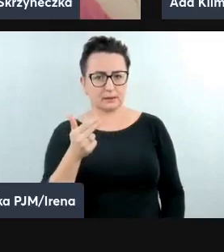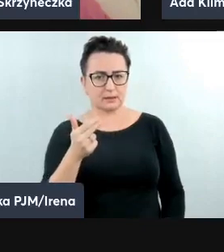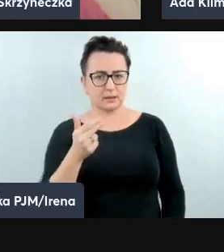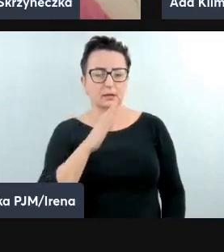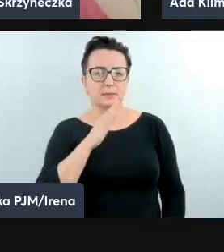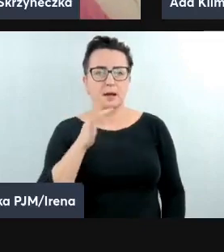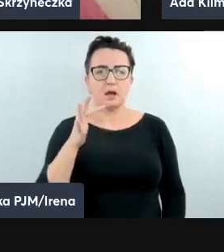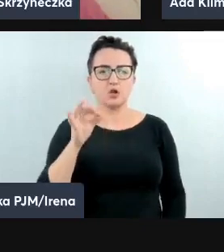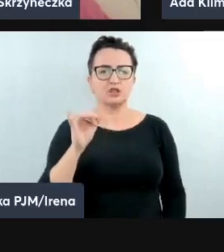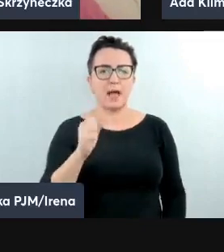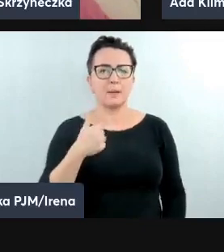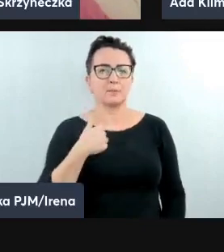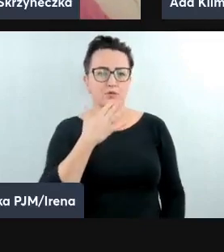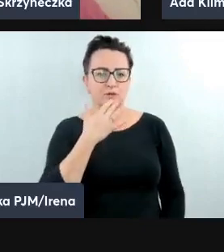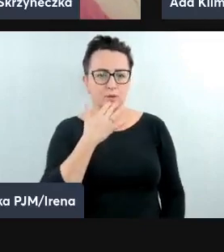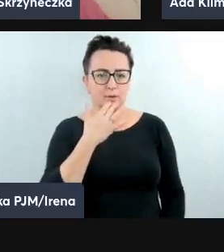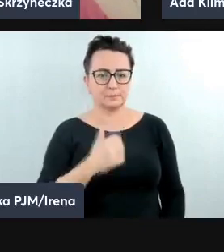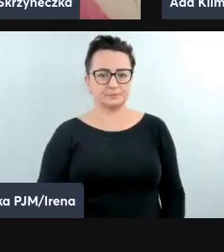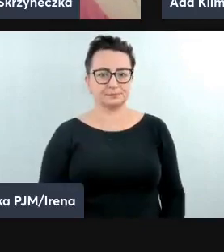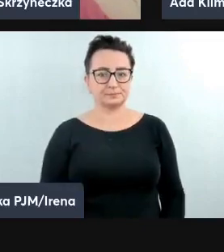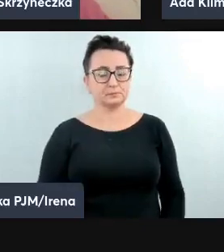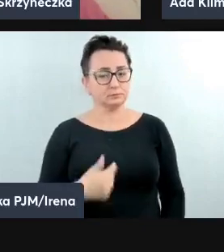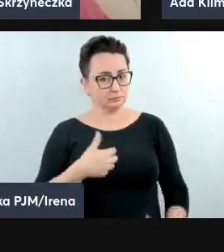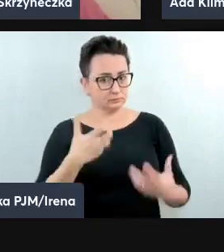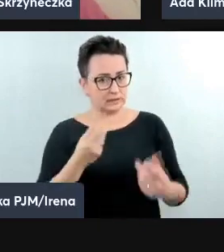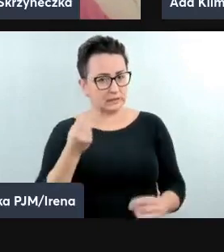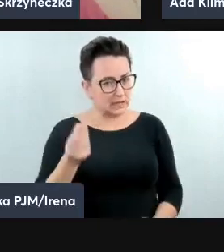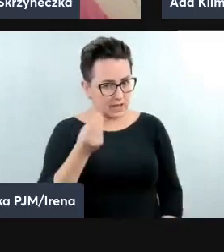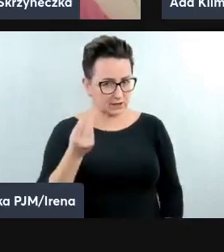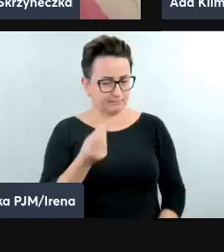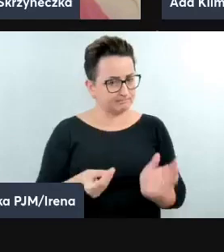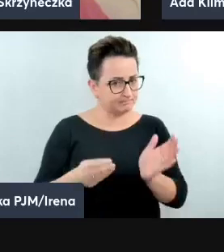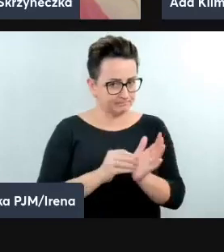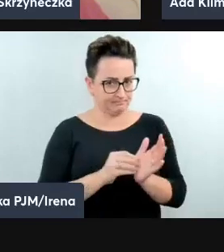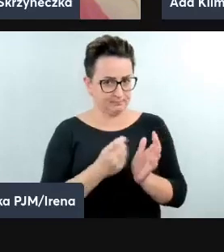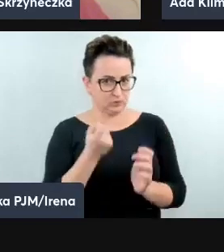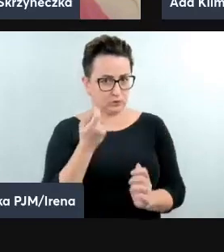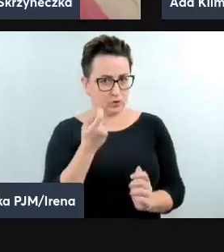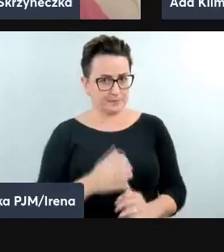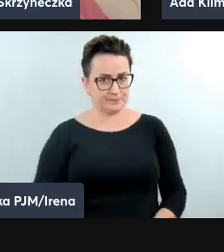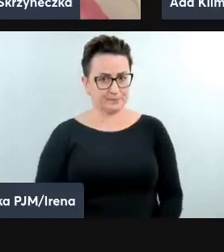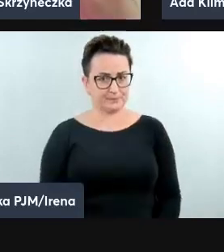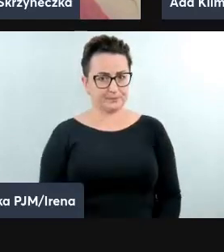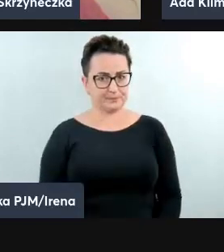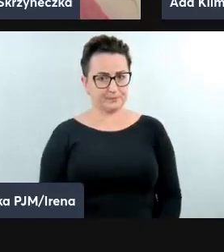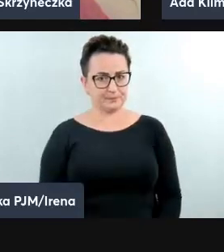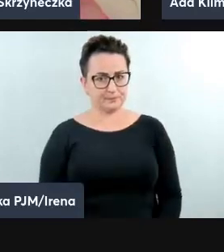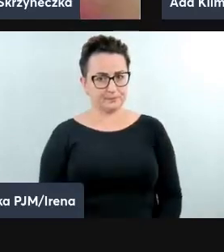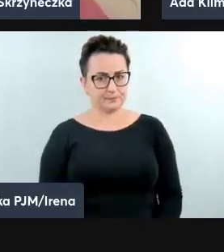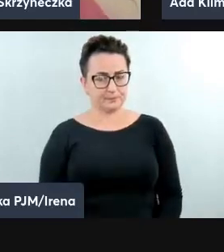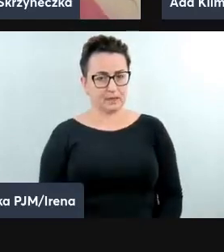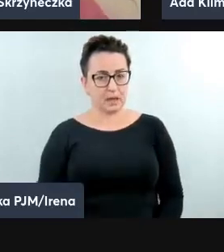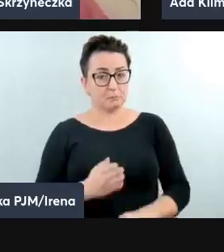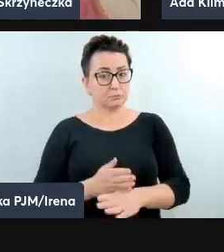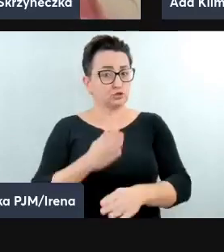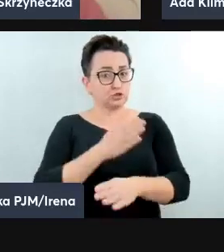chciałabym jakby jeszcze dopowiedzieć trochę, żebyśmy, zanim zaczniemy mówić o tym, jak robić dobrze warsztaty i